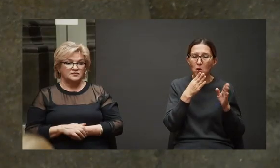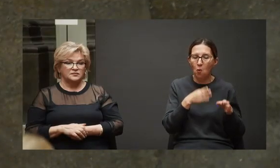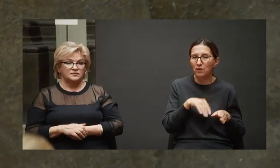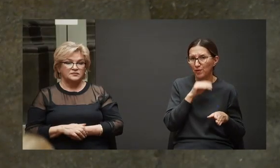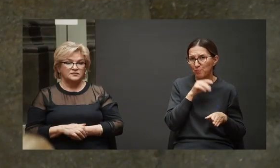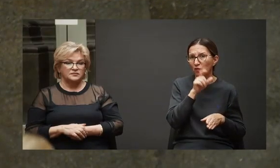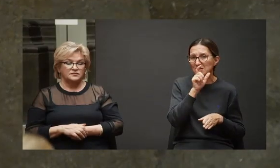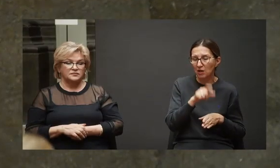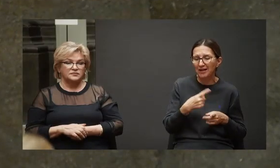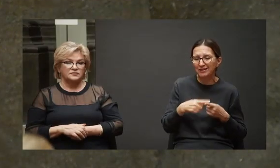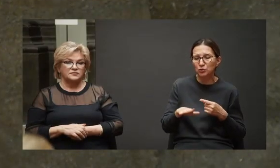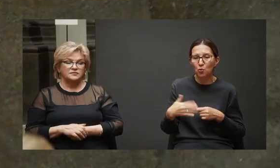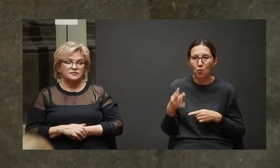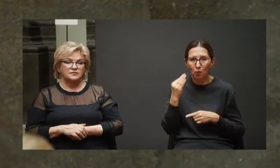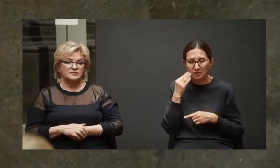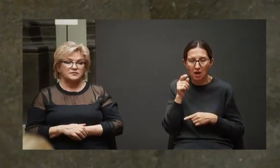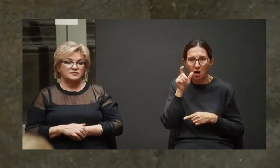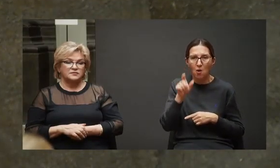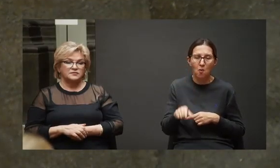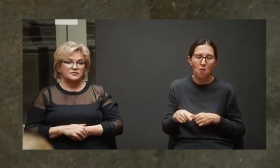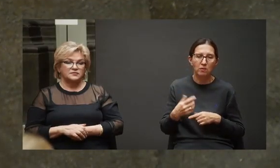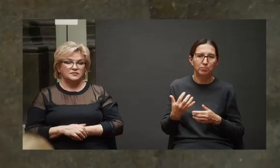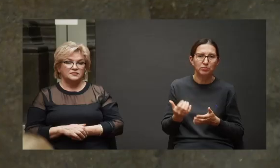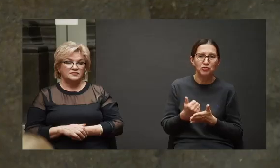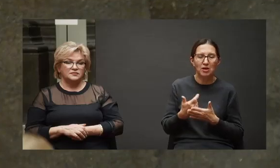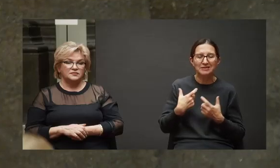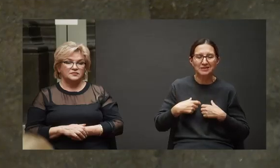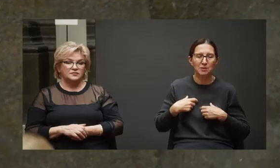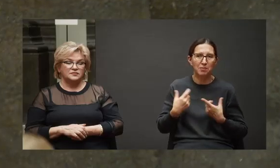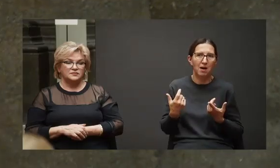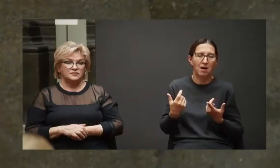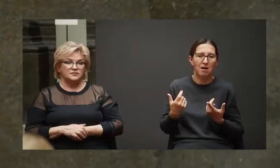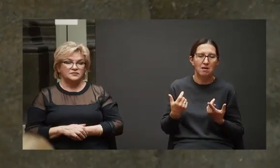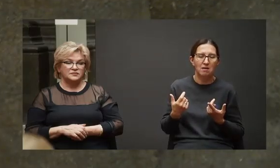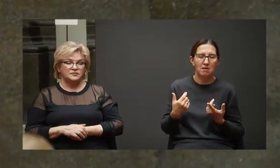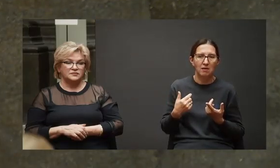профессионал, а с другой стороны, действительно, он как бы очищает себя от